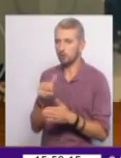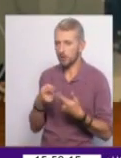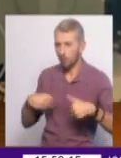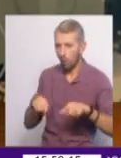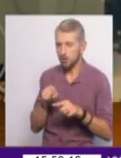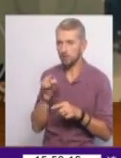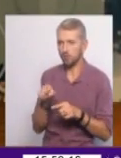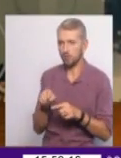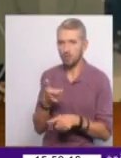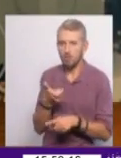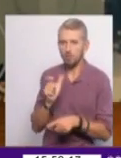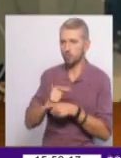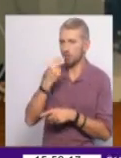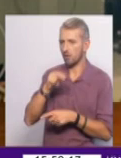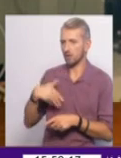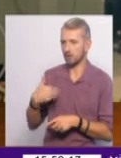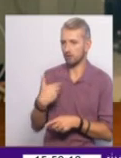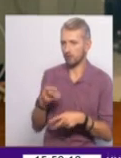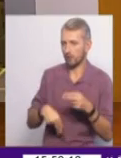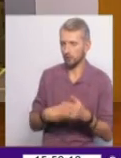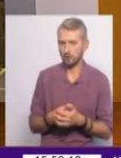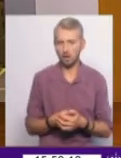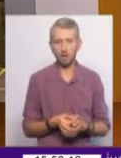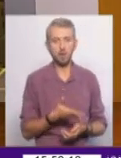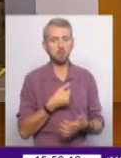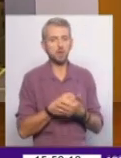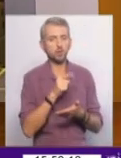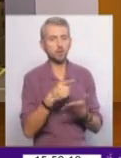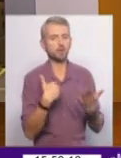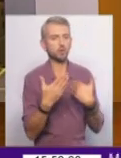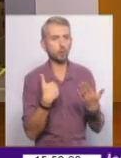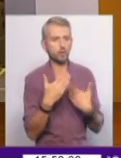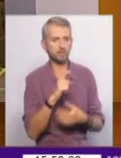вони найбільш ефективні, завершуються? Ми до них відносимося